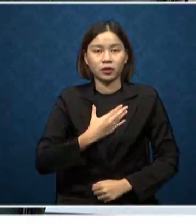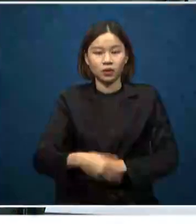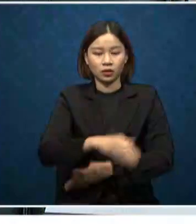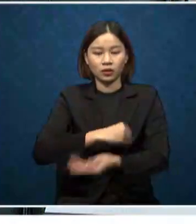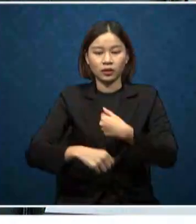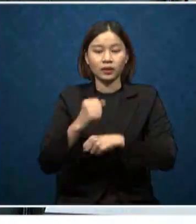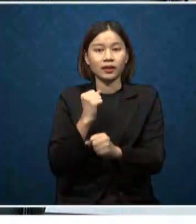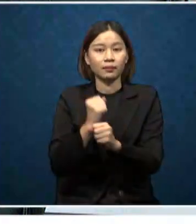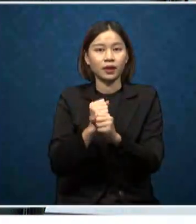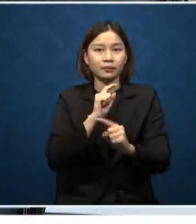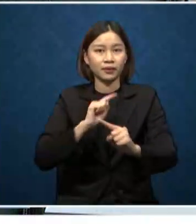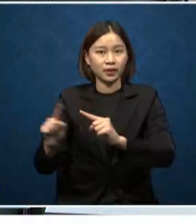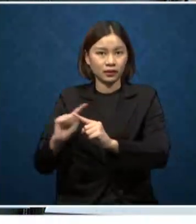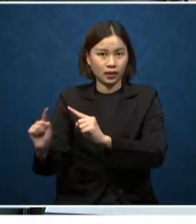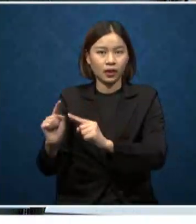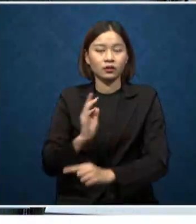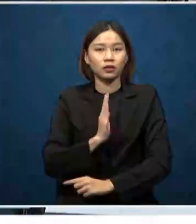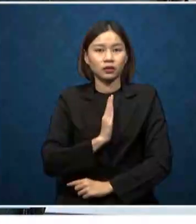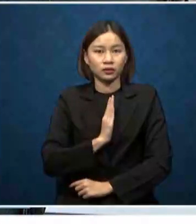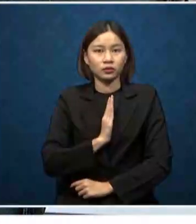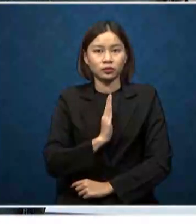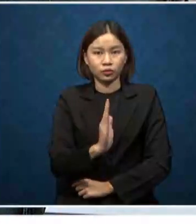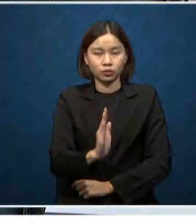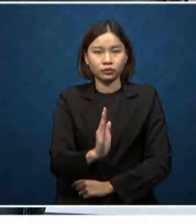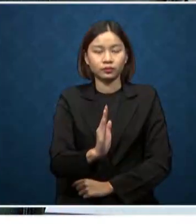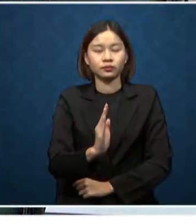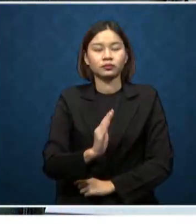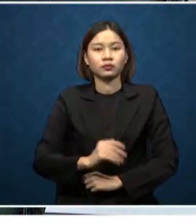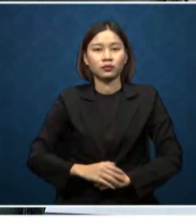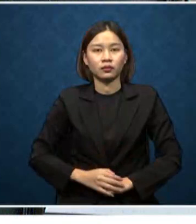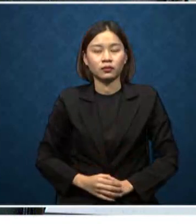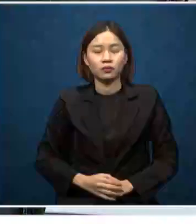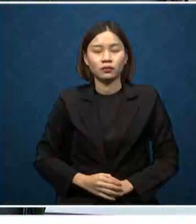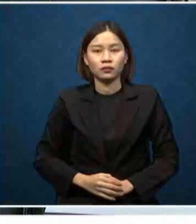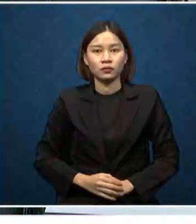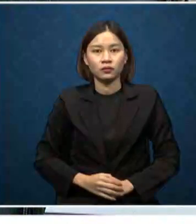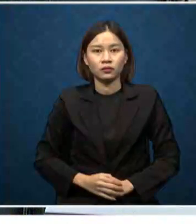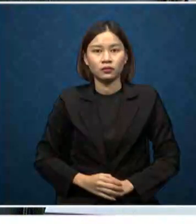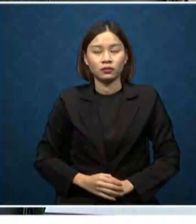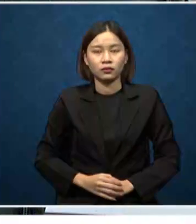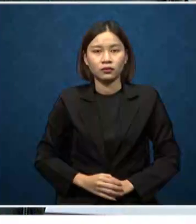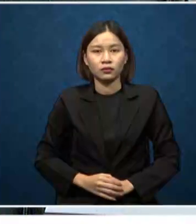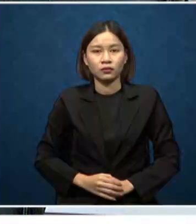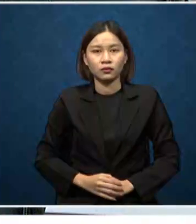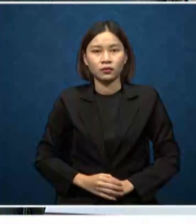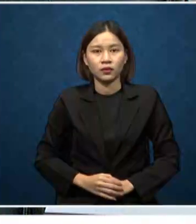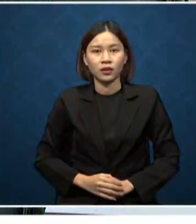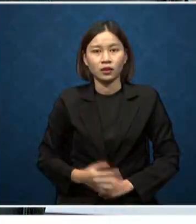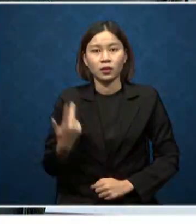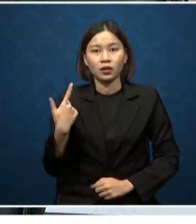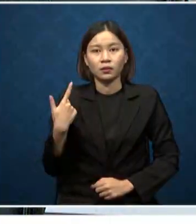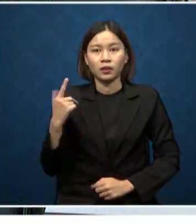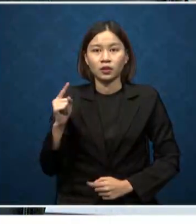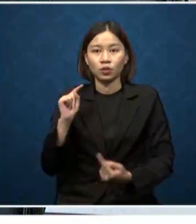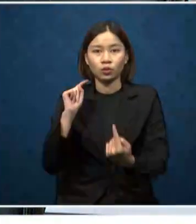บัติหน้าที่ด้วยความซื่อสัตย์สุจริต จะปฏิบัติหน้าที่ด้วยความซื่อสัตย์สุจริต เพื่อประโยชน์ของ